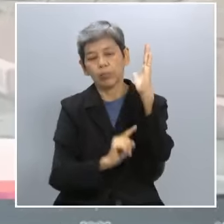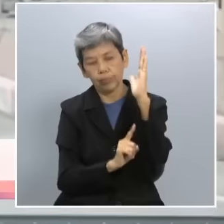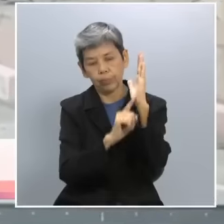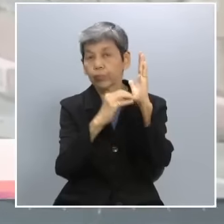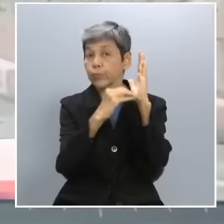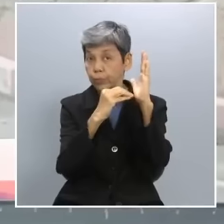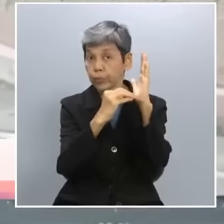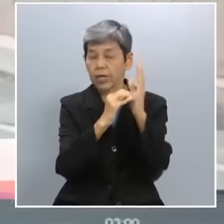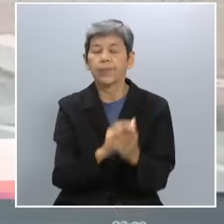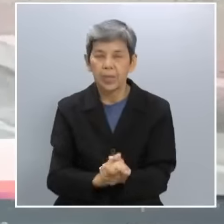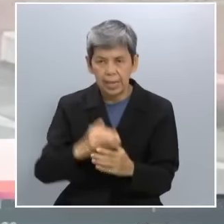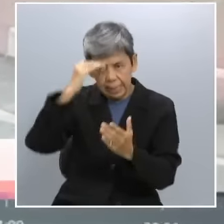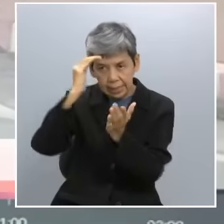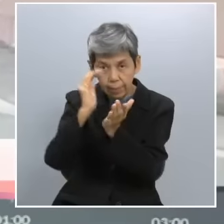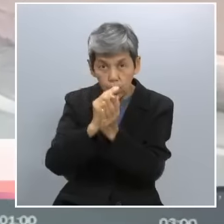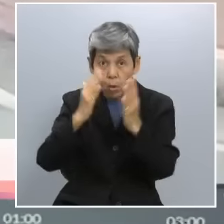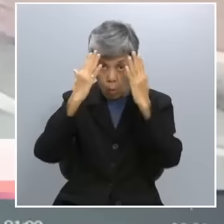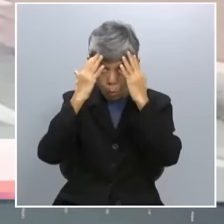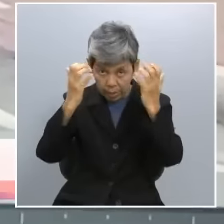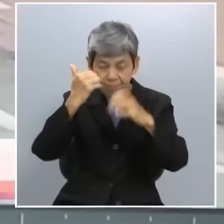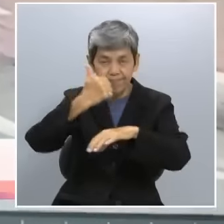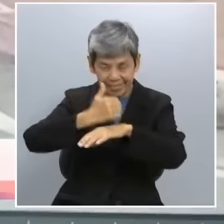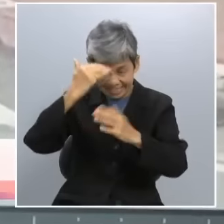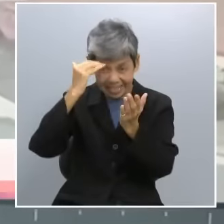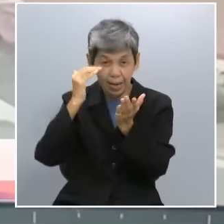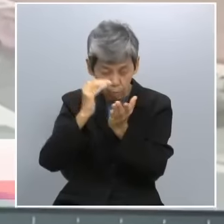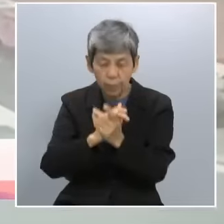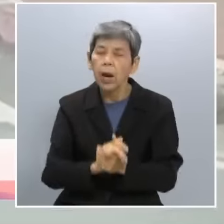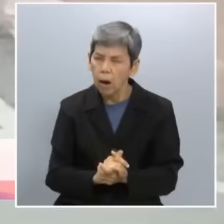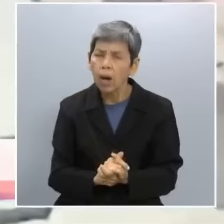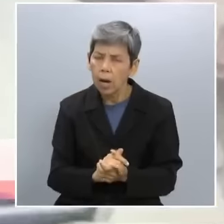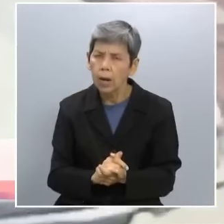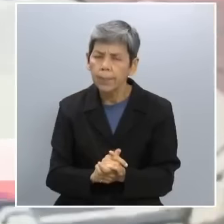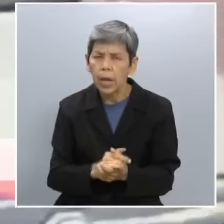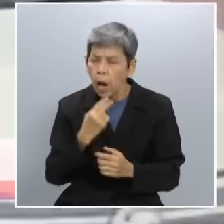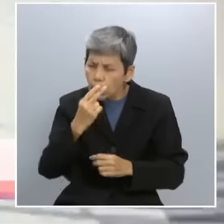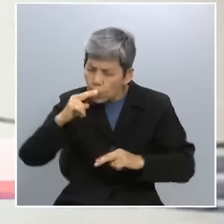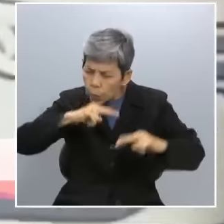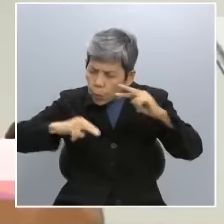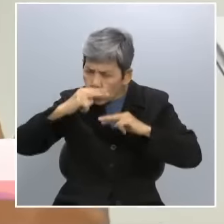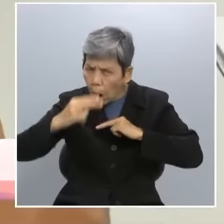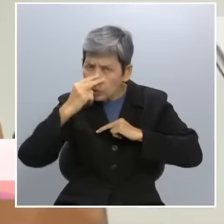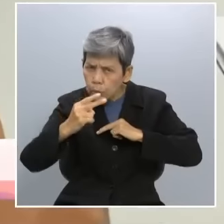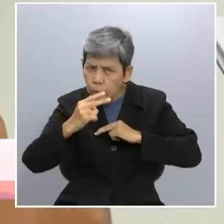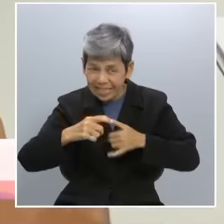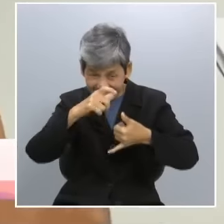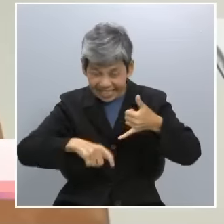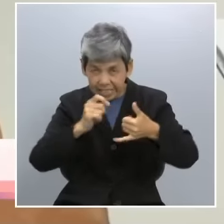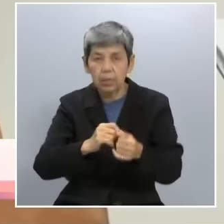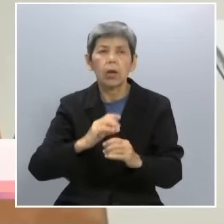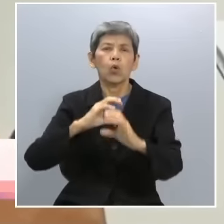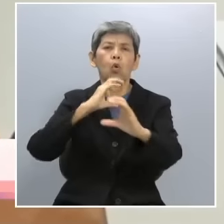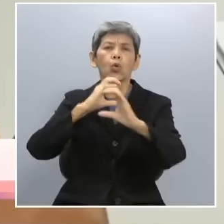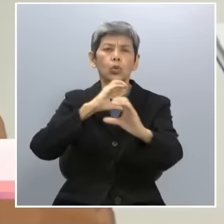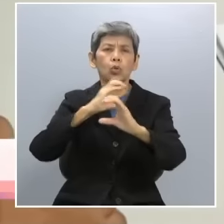ทางผู้กำกับการของสพหัวหินพันธตำรวจเอกกัมปนาทณวิชัยบอกว่าจากการตรวจสอบล่าสุดคนร้ายขึ้นรถัรจาก